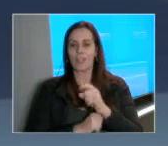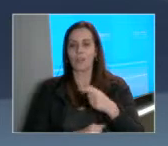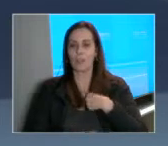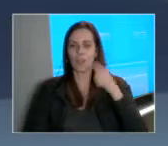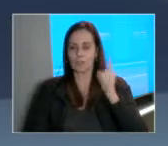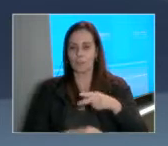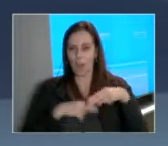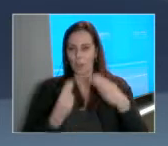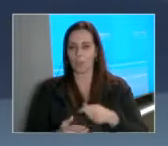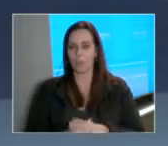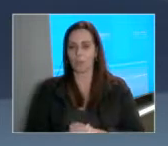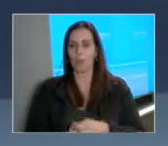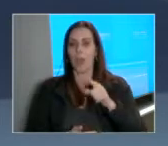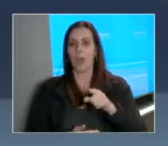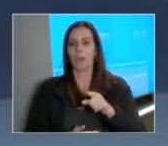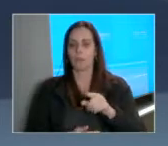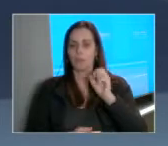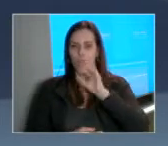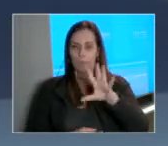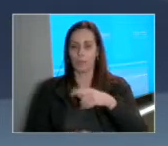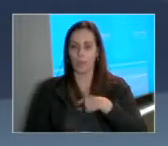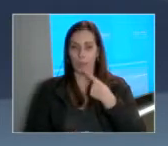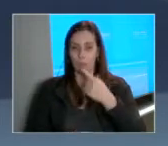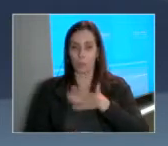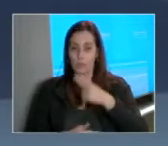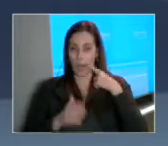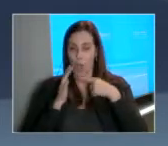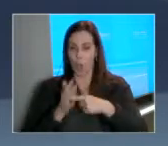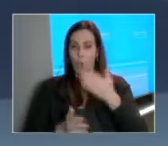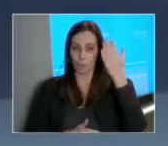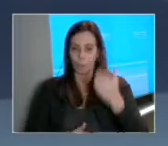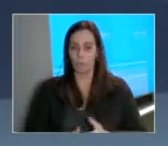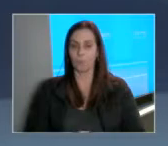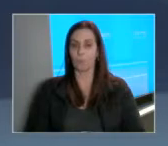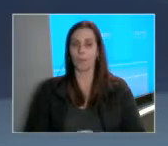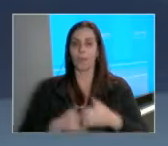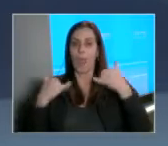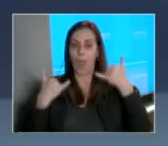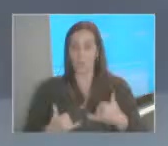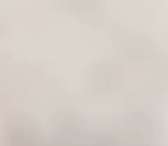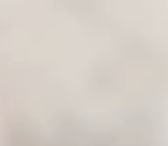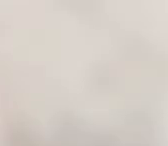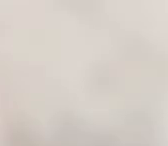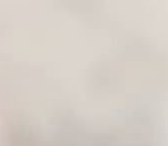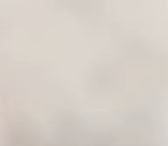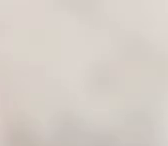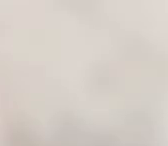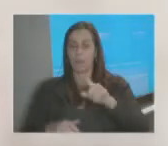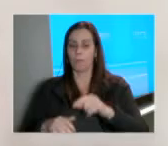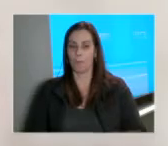אנחנו צריכים לחזור אליו. אתם תעלו את השקופית ואני אומר, אני רוצה לראות את השקופית באוויר. היום הוא